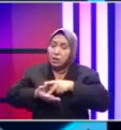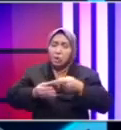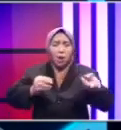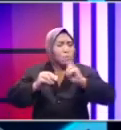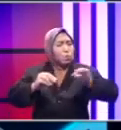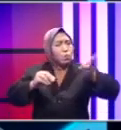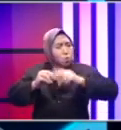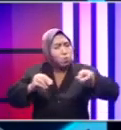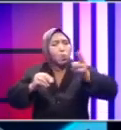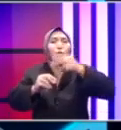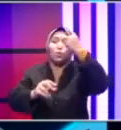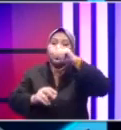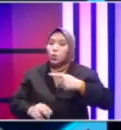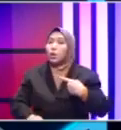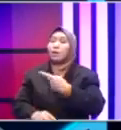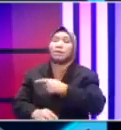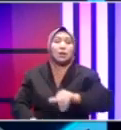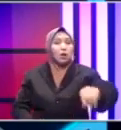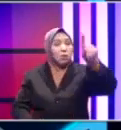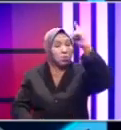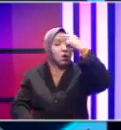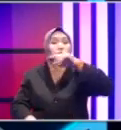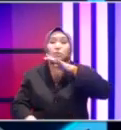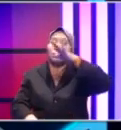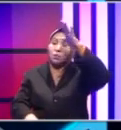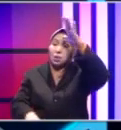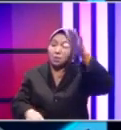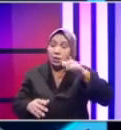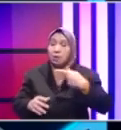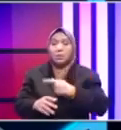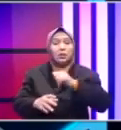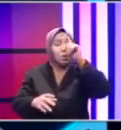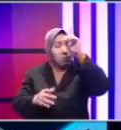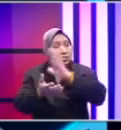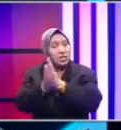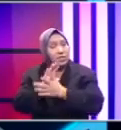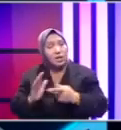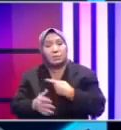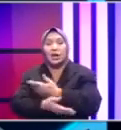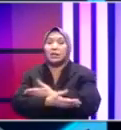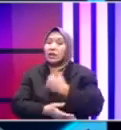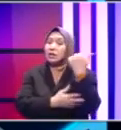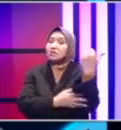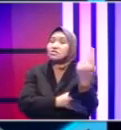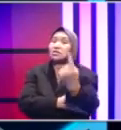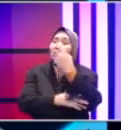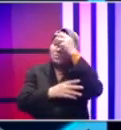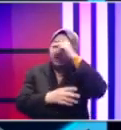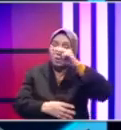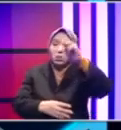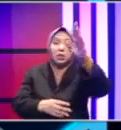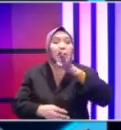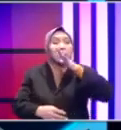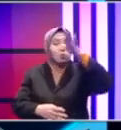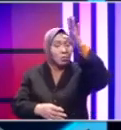berganda buat kami ya Allah buat Ibu Ayah kami ya Allah Jadikan kami anak-anak yang senantiasa memuliakan